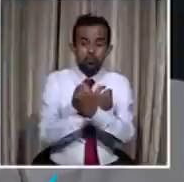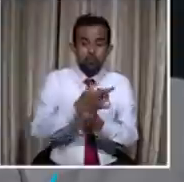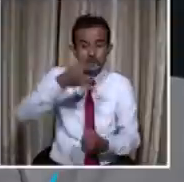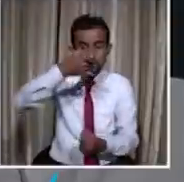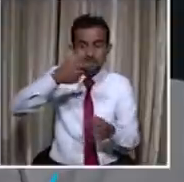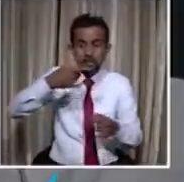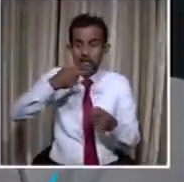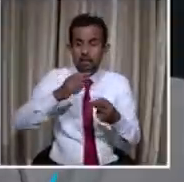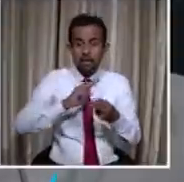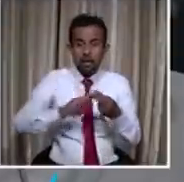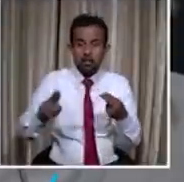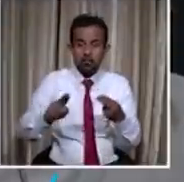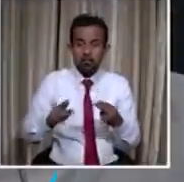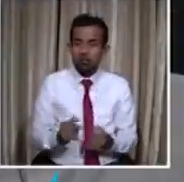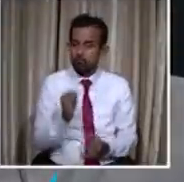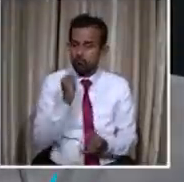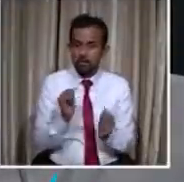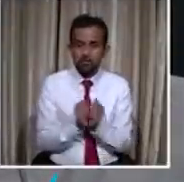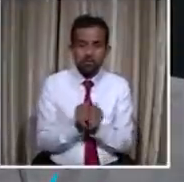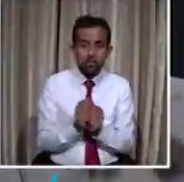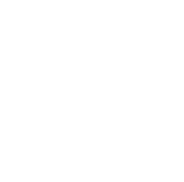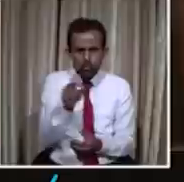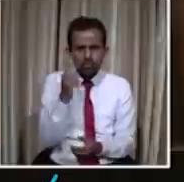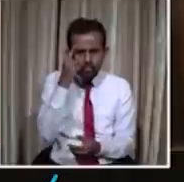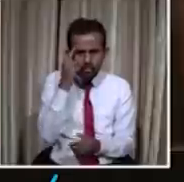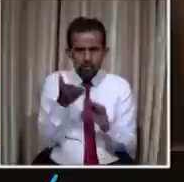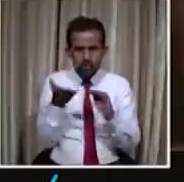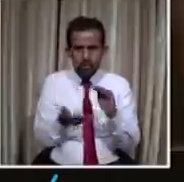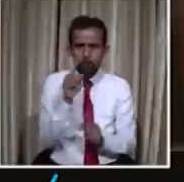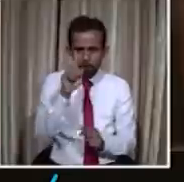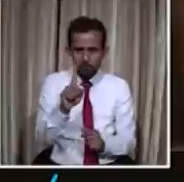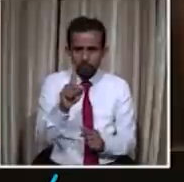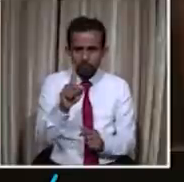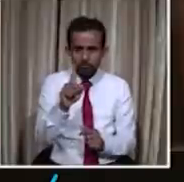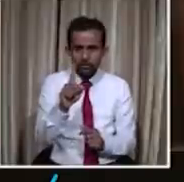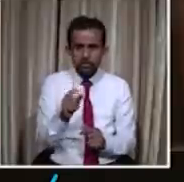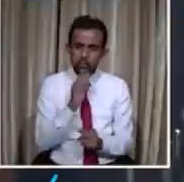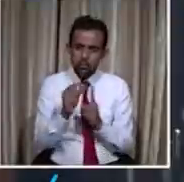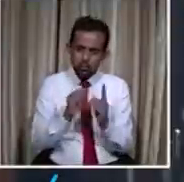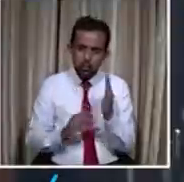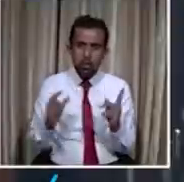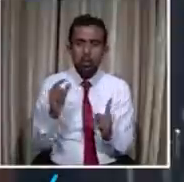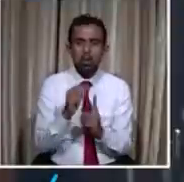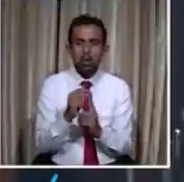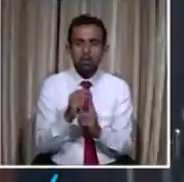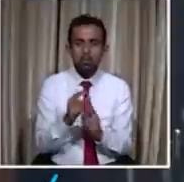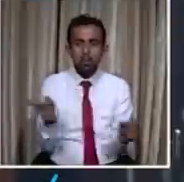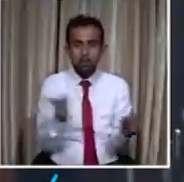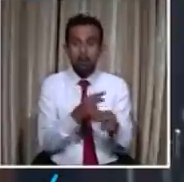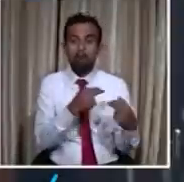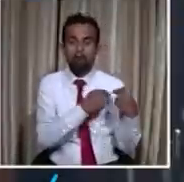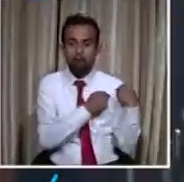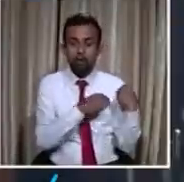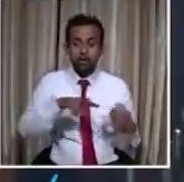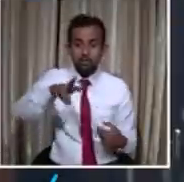ඕනේ නැහැ. මේක මහ පාහර තුච්ච වැඩක්. කරුණාකරලා මන්ත්‍රීවරුන්ට එහෙම දෙන්න එපා. පාර්ලිමේන්තු මන්ත්‍රීවරයෙක් නේච්ච විදිහට ඝාතනය කරා. මේ මන්ත්‍රීවරයෙක් ඝාතනයට වග කියන්න ඕනේ